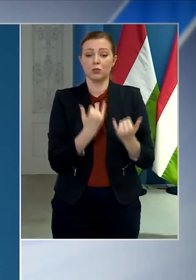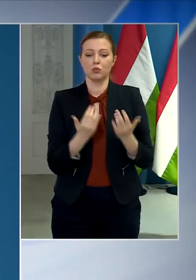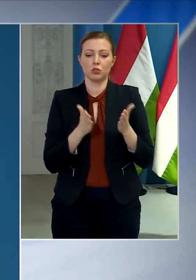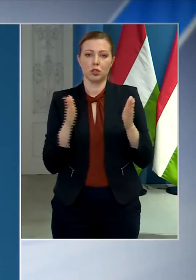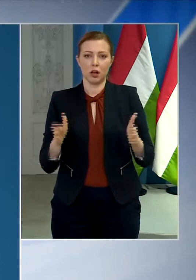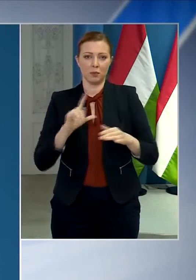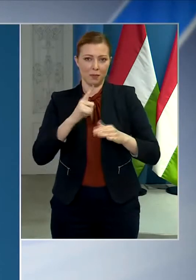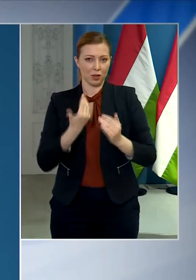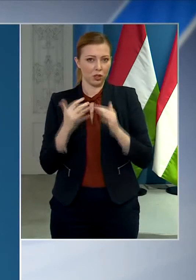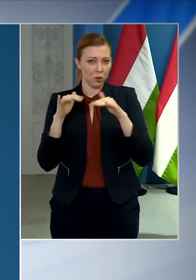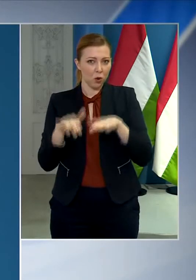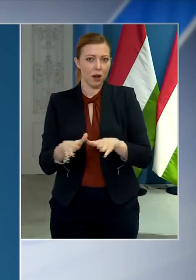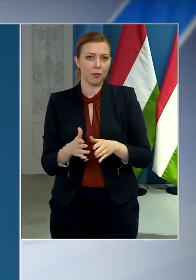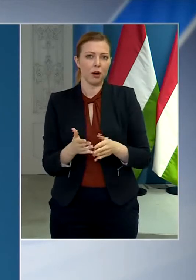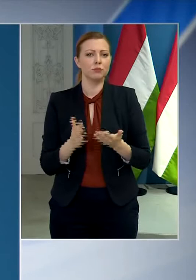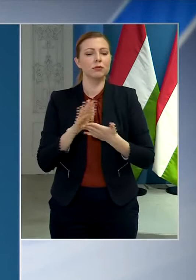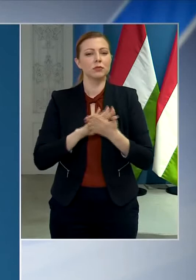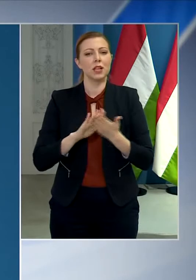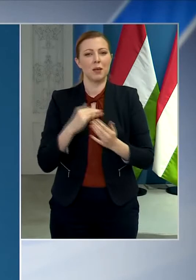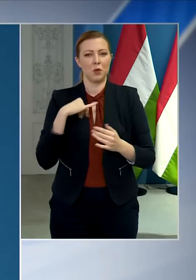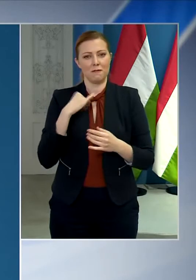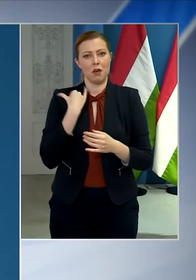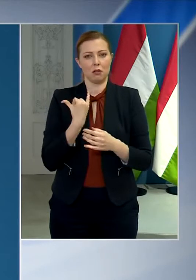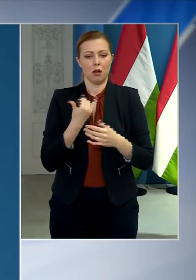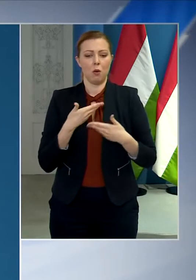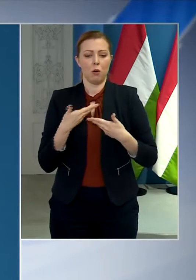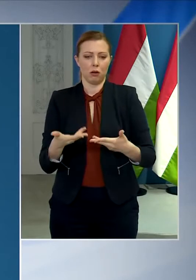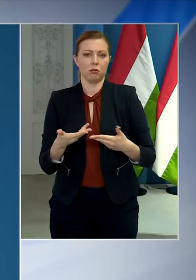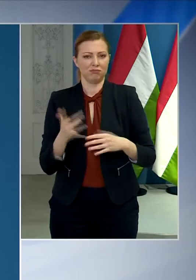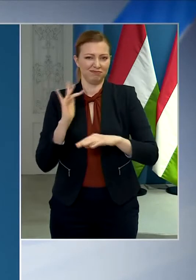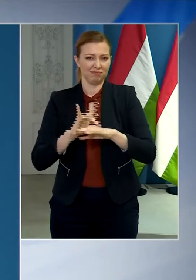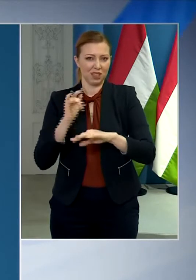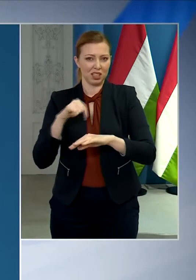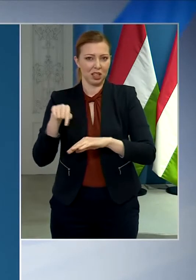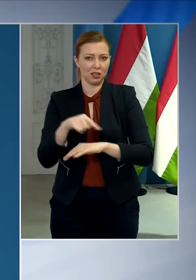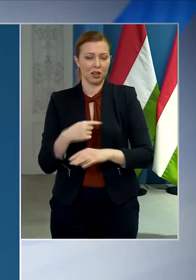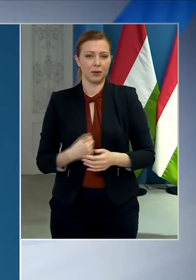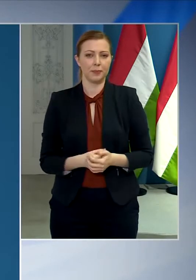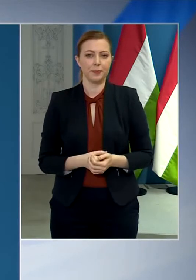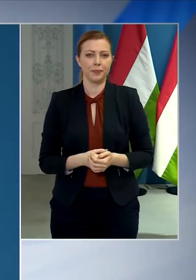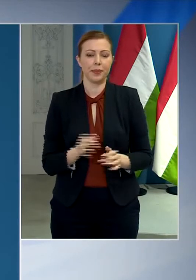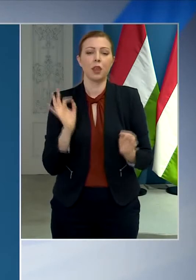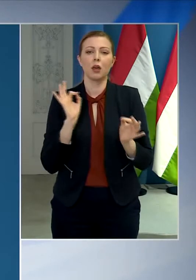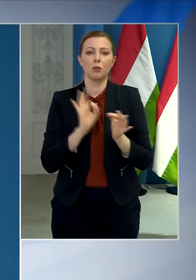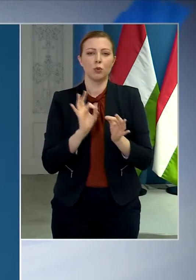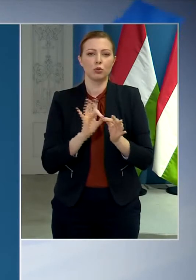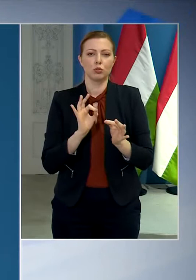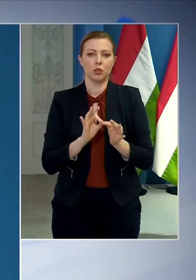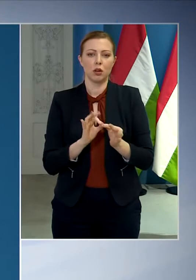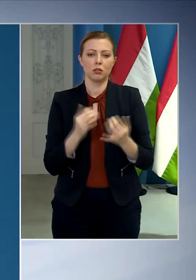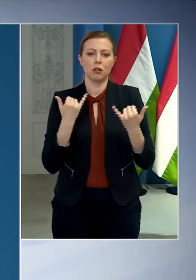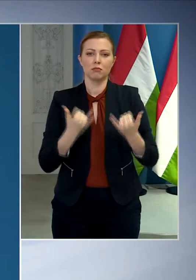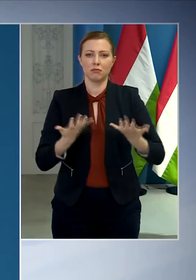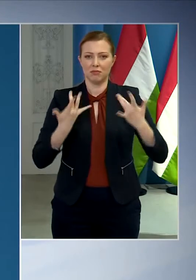a második hullámban jellemzően a fiatalok érintettek. Egészen pontosan a